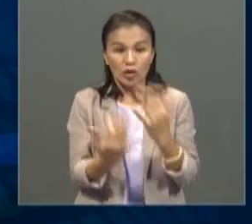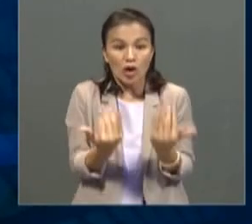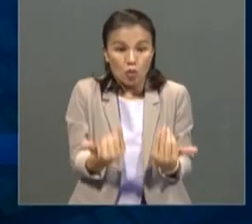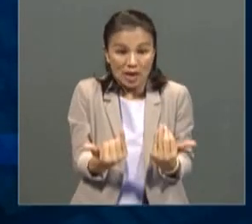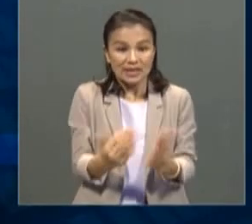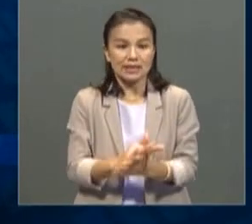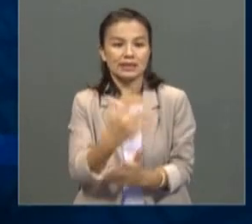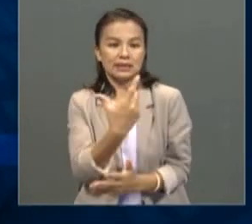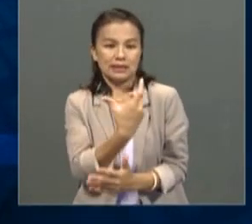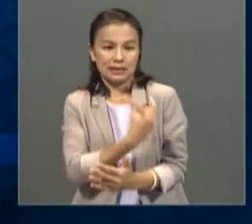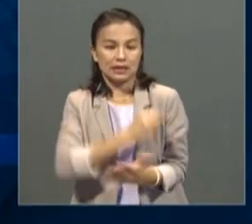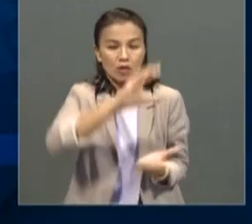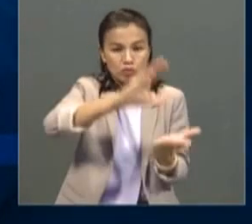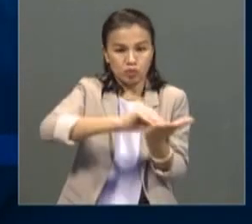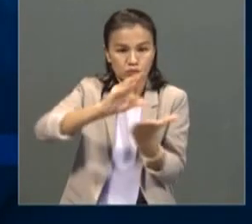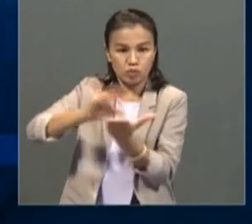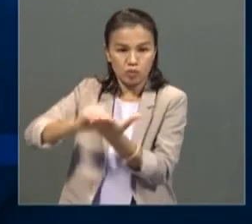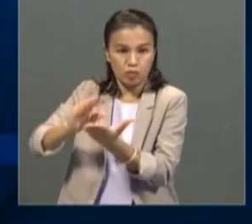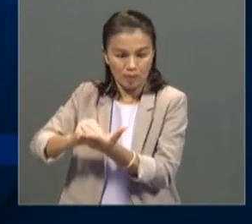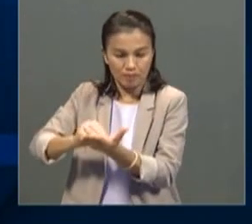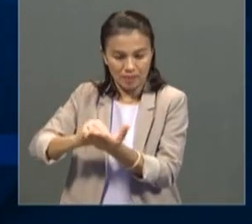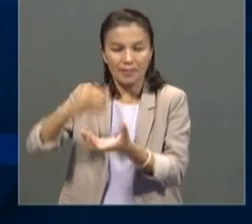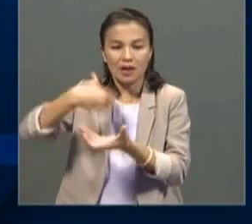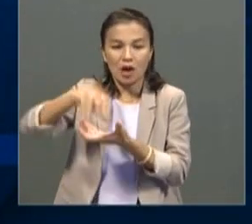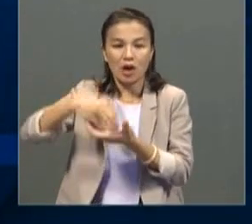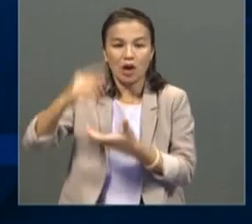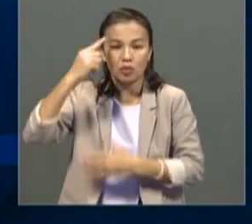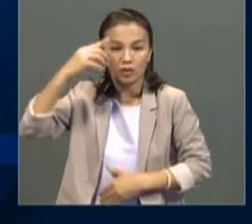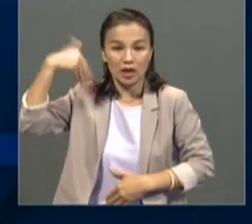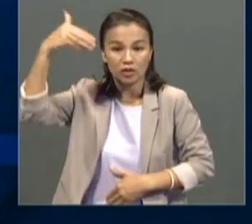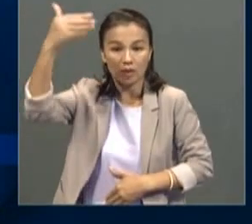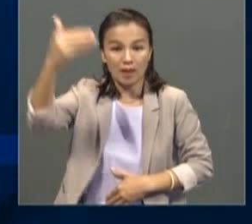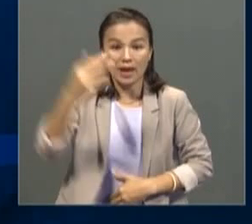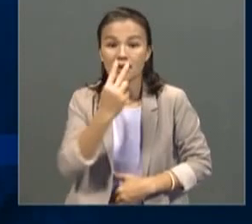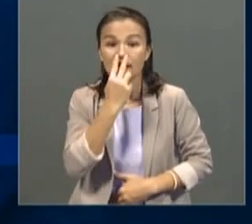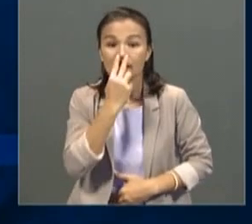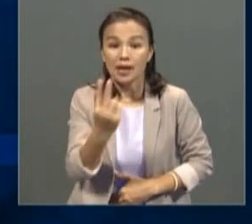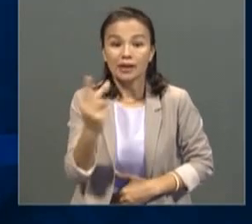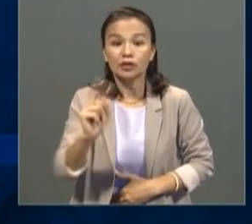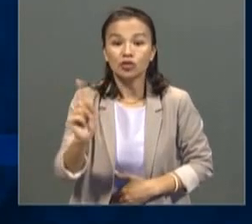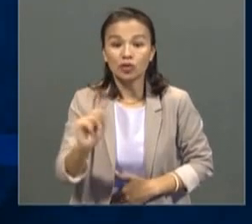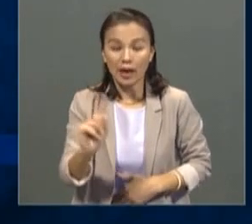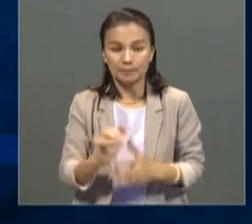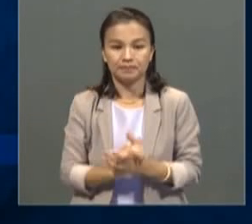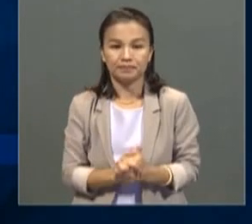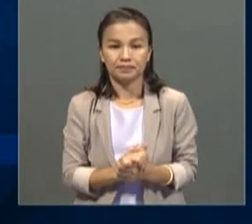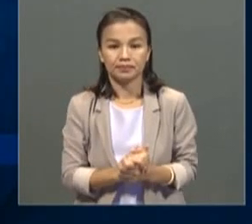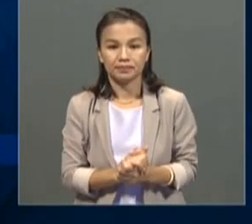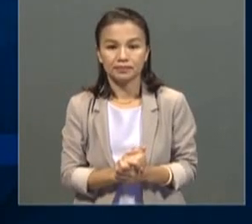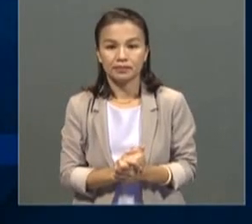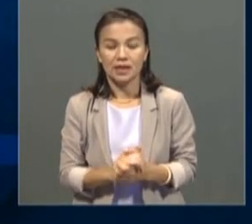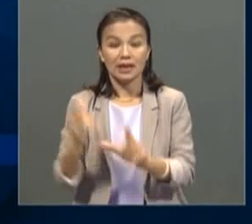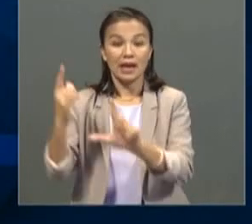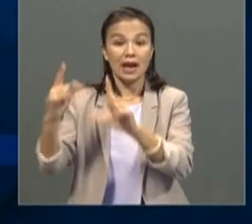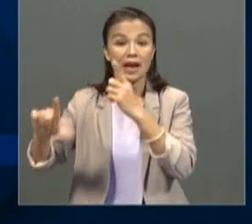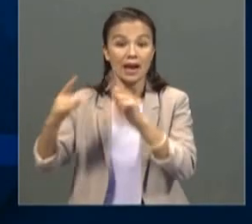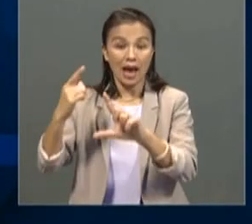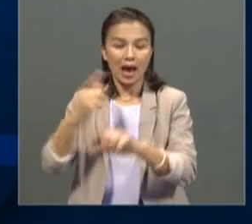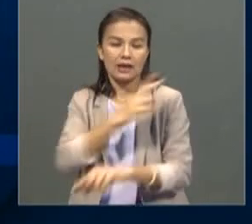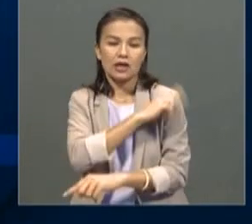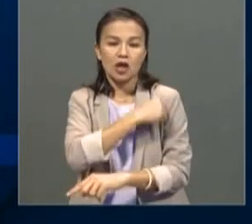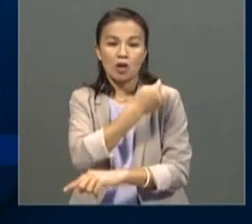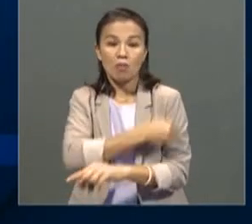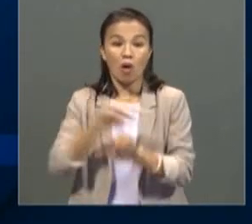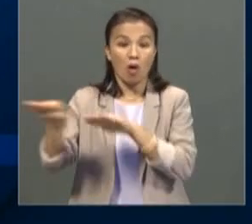ดกันเนี่ยสมุยเลยไปที่เตยนี่มากักเวสียามเลยจะนอนรู้ติดชาบาร์เลยที่ดาบยี่มอนอ่ะแต่ใช่ more